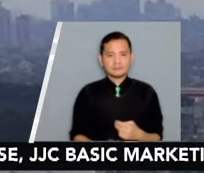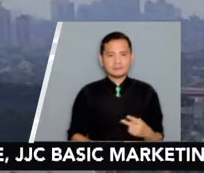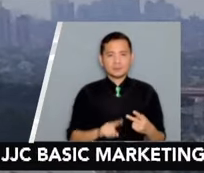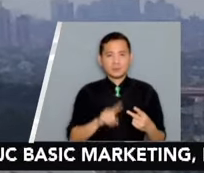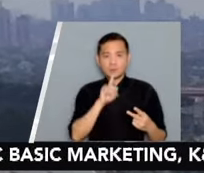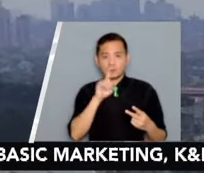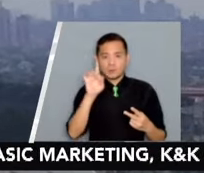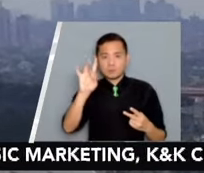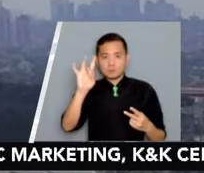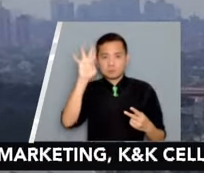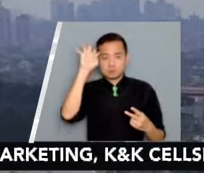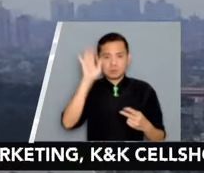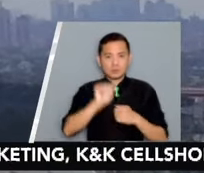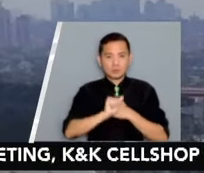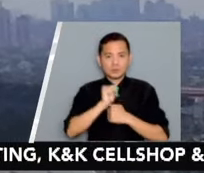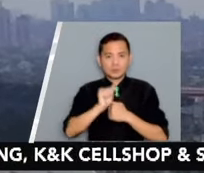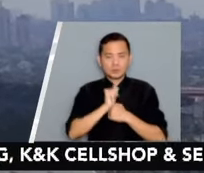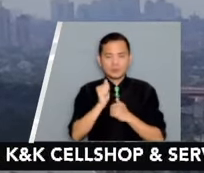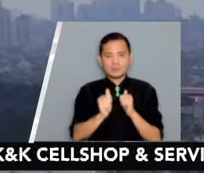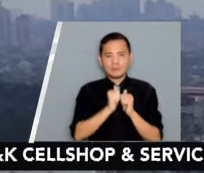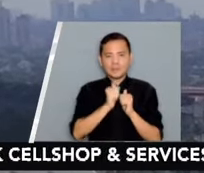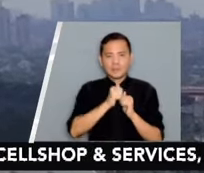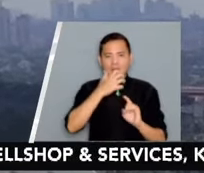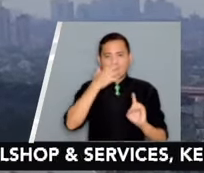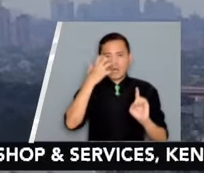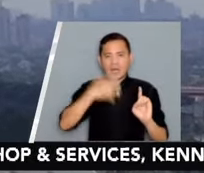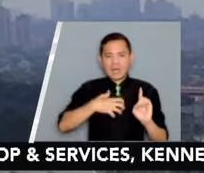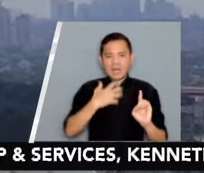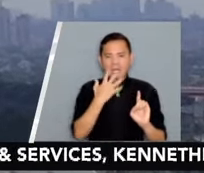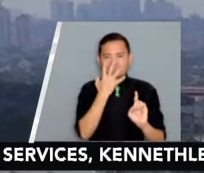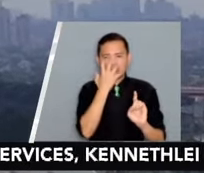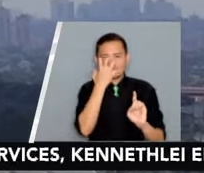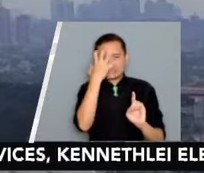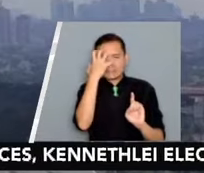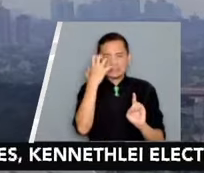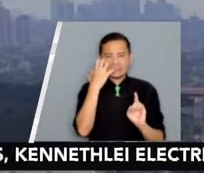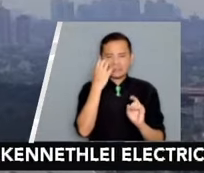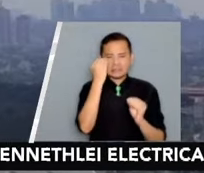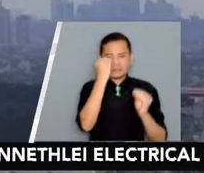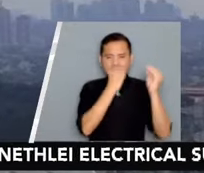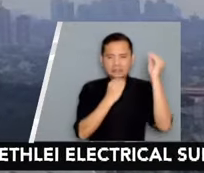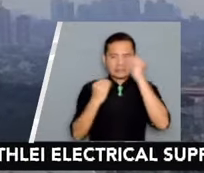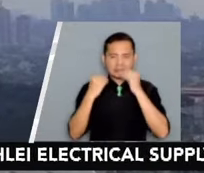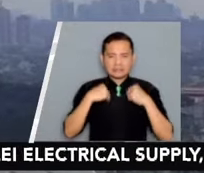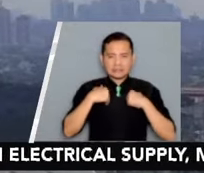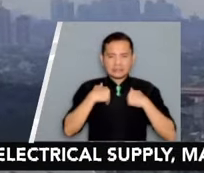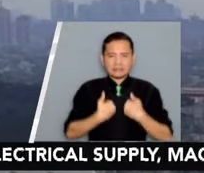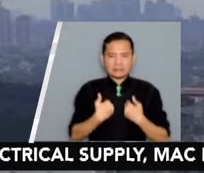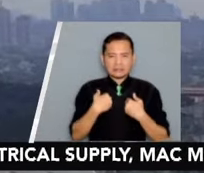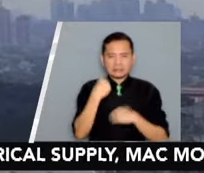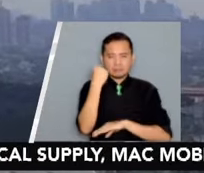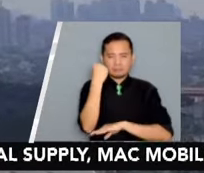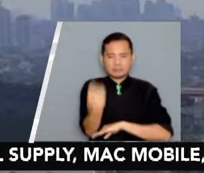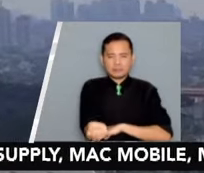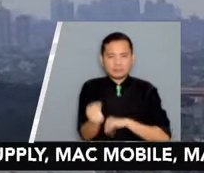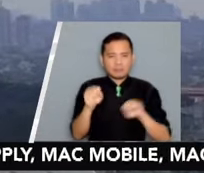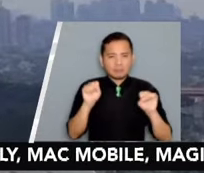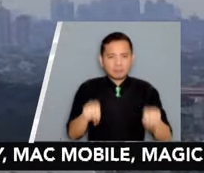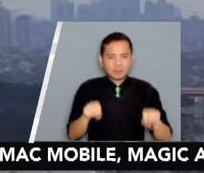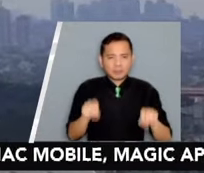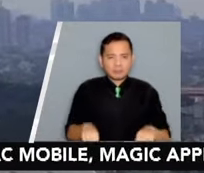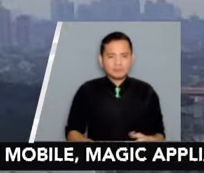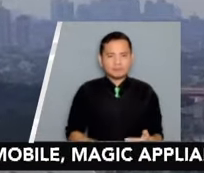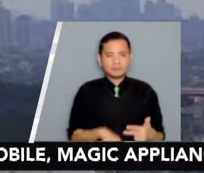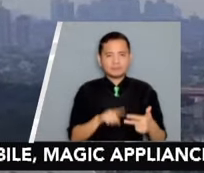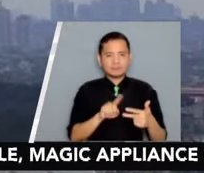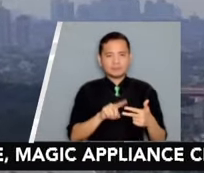sabihin, mataas ang banta ng heat cramps o heat exhaustion. Posible rin po ang heat stroke. 44 degrees Celsius naman ang posibleng heat index o damang